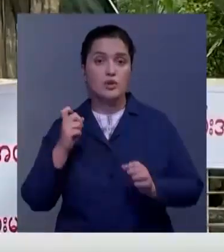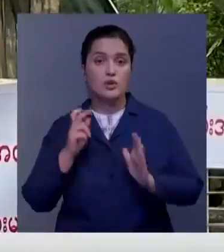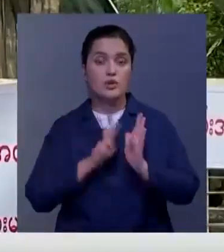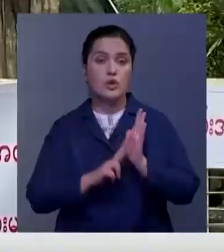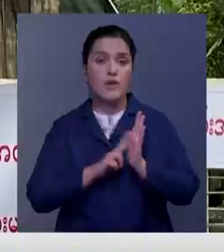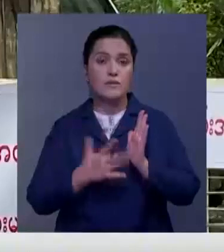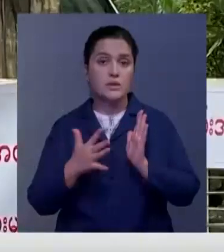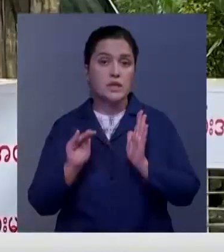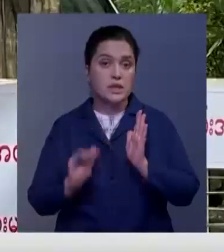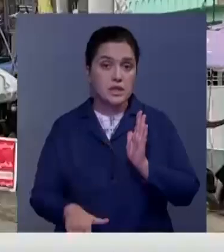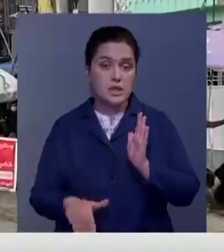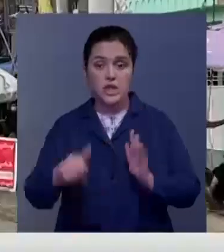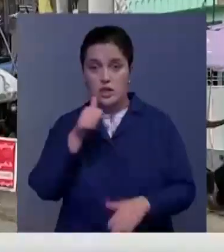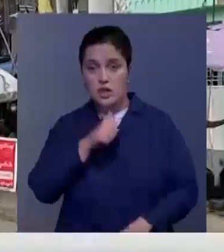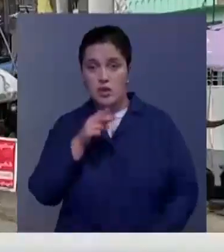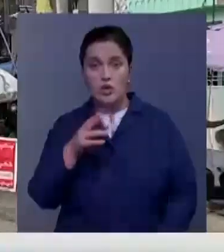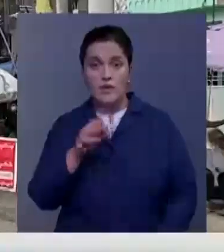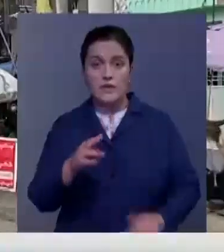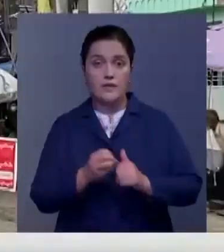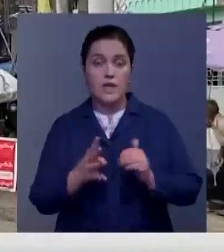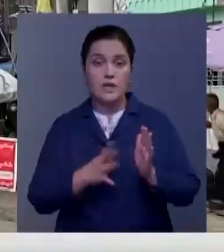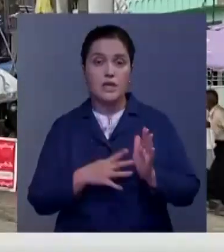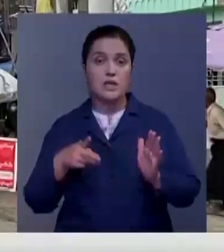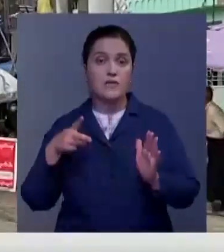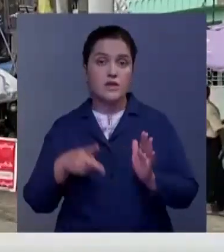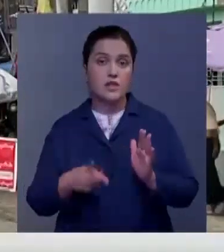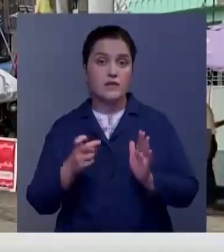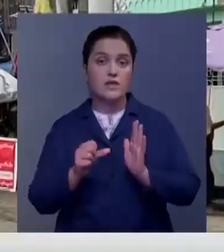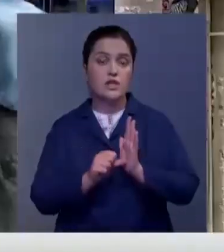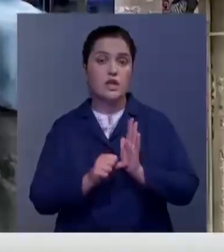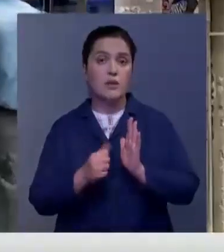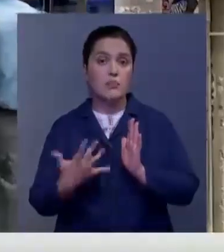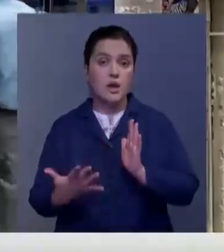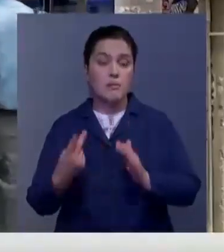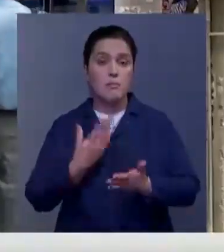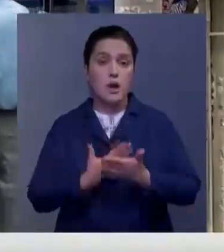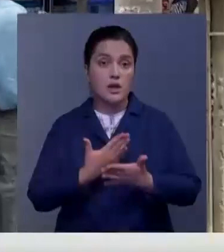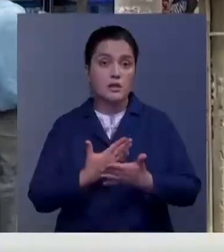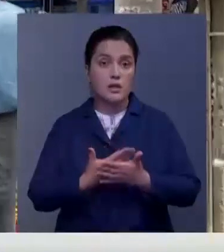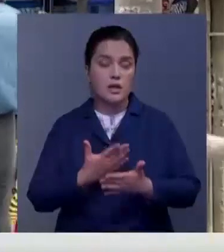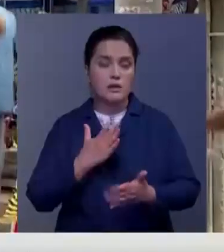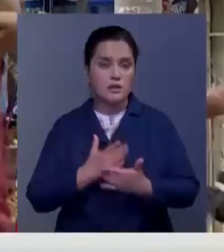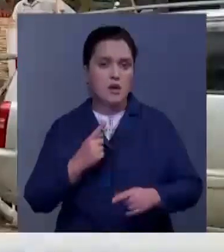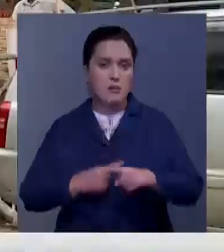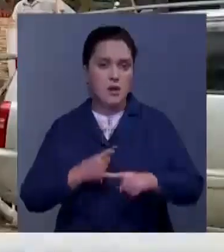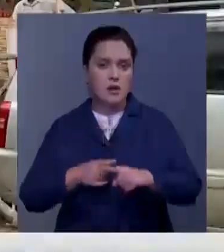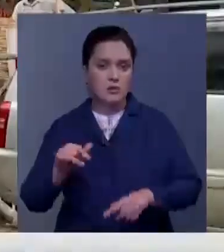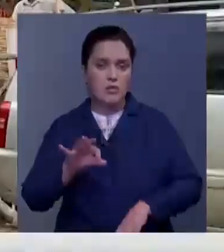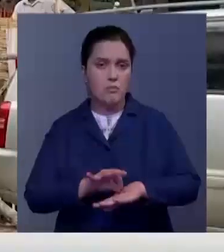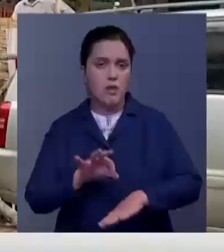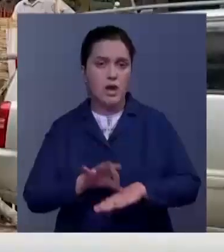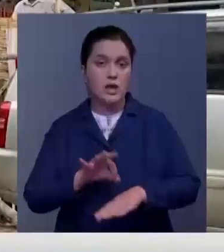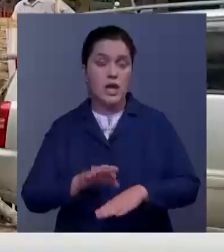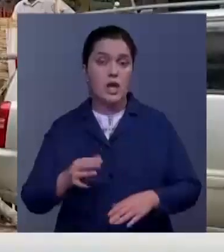проведено больше 185 тысяч тестов на COVID-19. Из них 2265 показали положительный результат. К